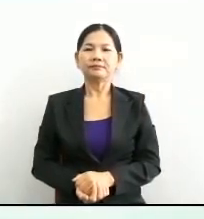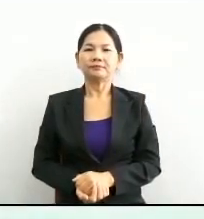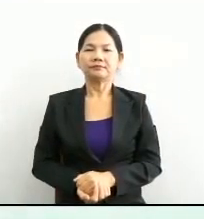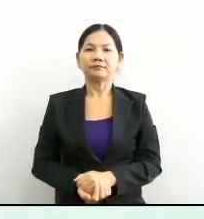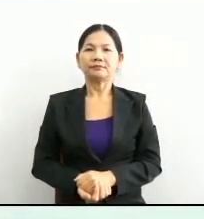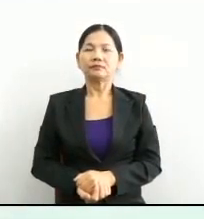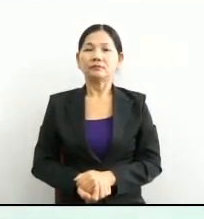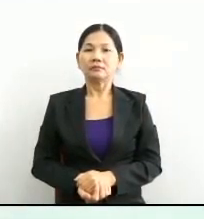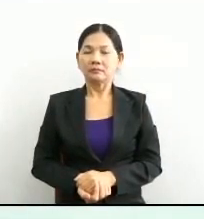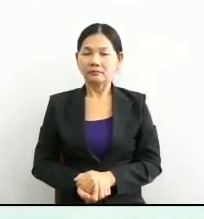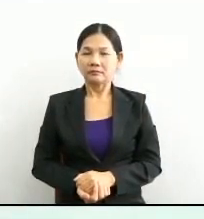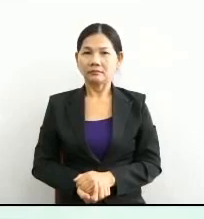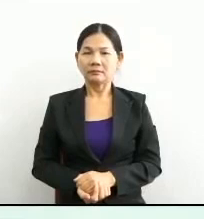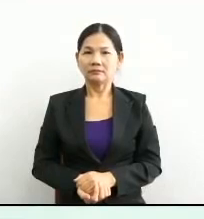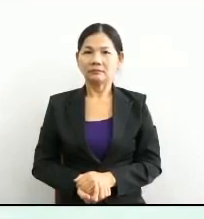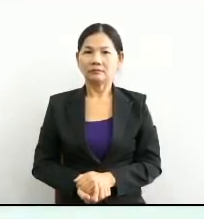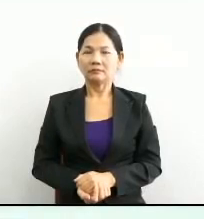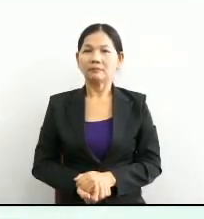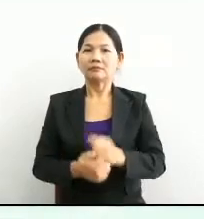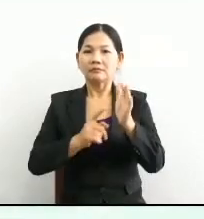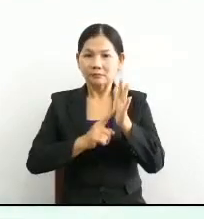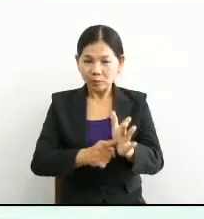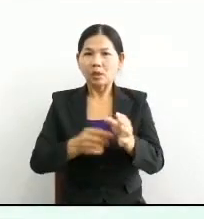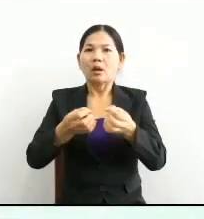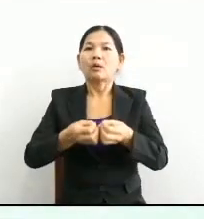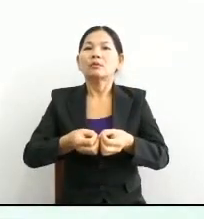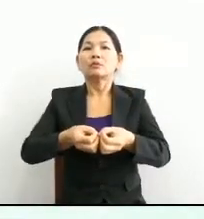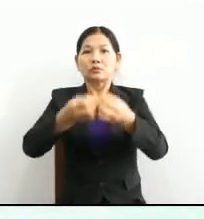bạn cứ ưu tiên hoa được ngọt nhé bạn đi sắm năng pi chân